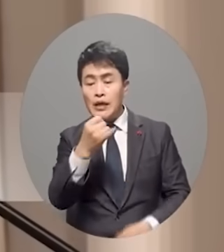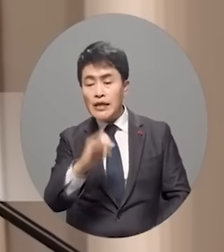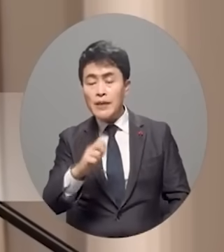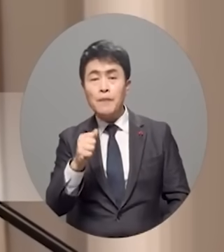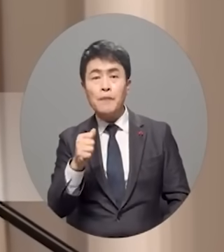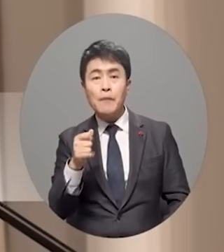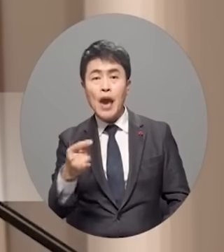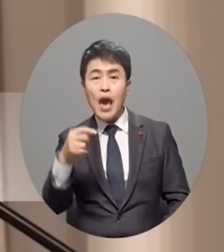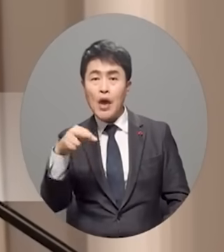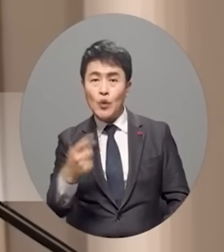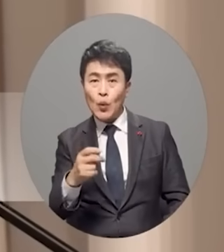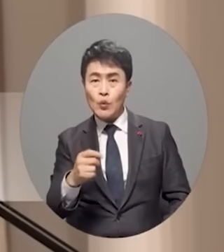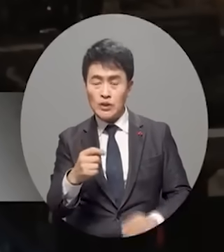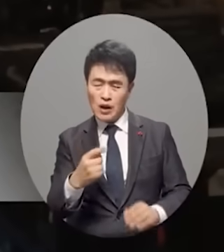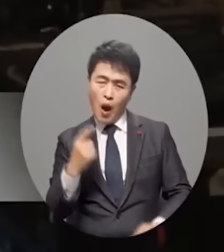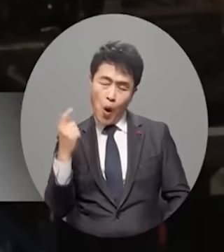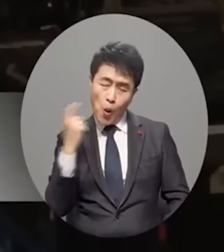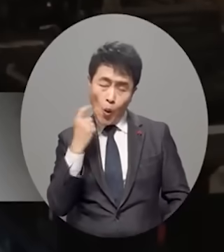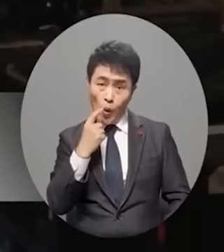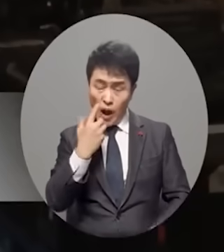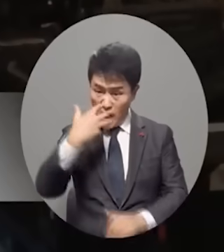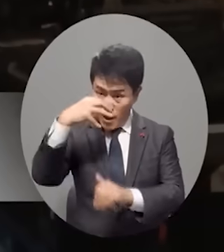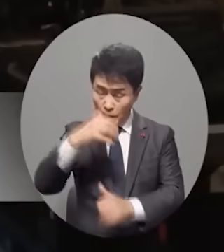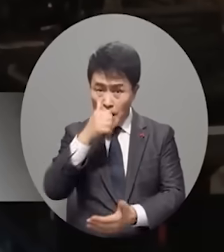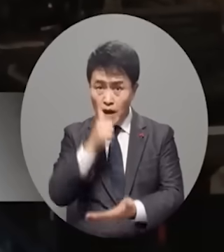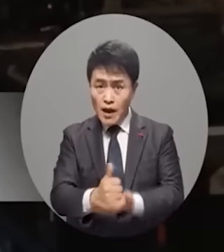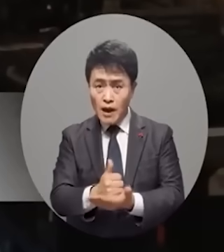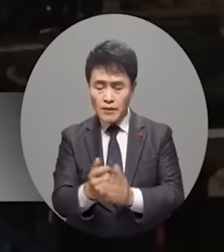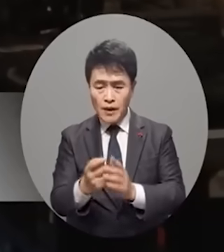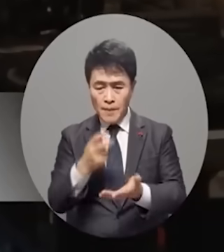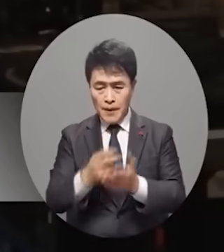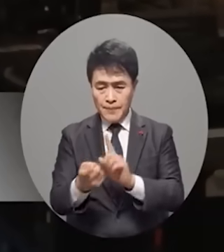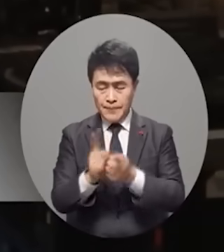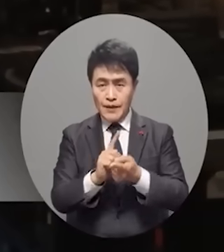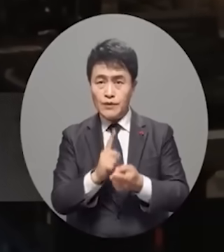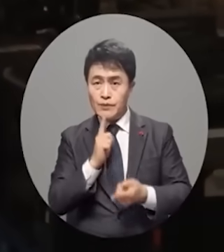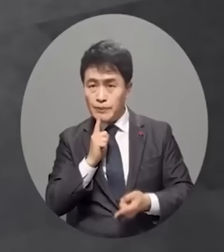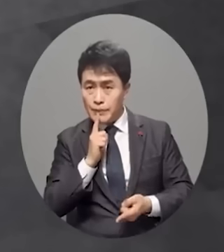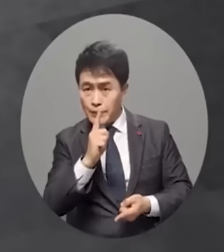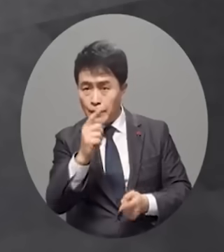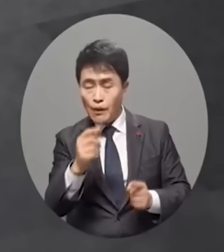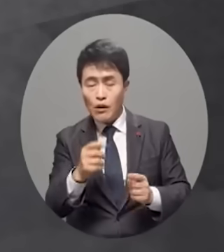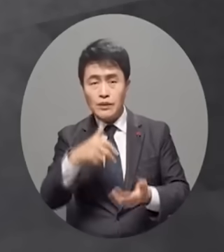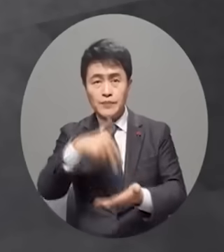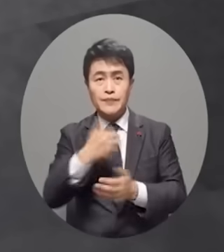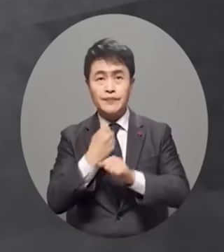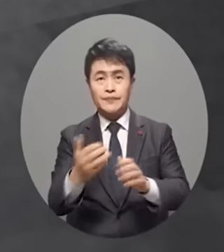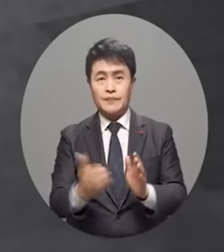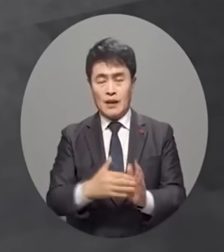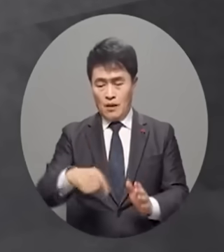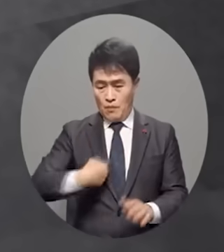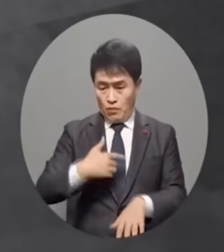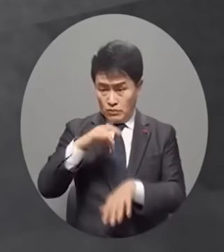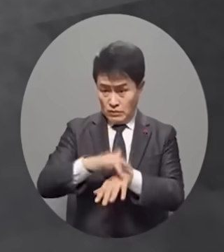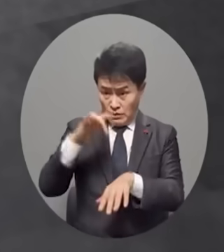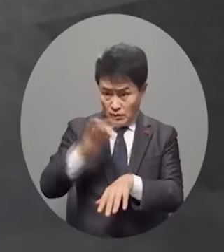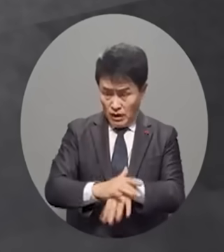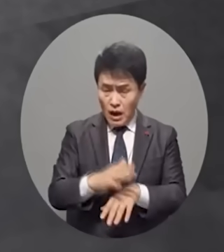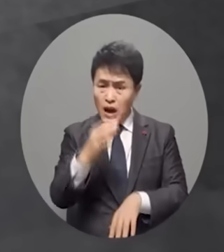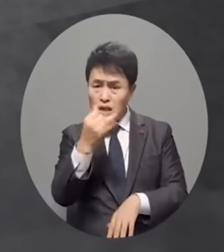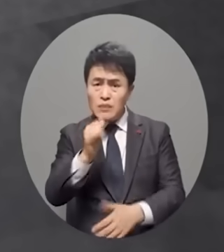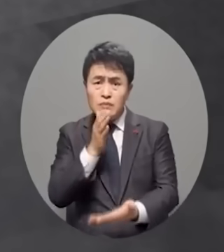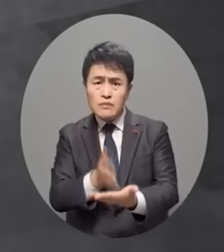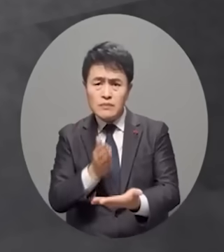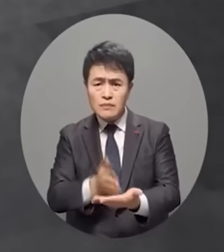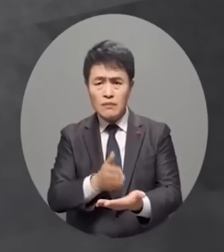공갈, 협박 혐의로 고소한 데 대해 법률 대리인을 통해 추가 입장을 내놨습니다. 자신이 상습 폭행했다는 임 씨